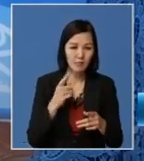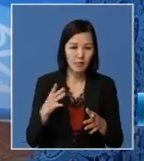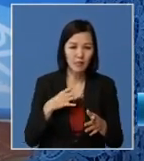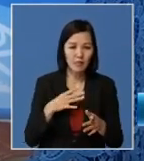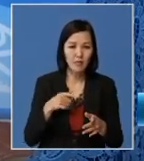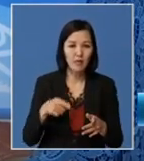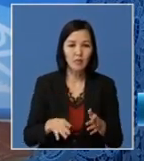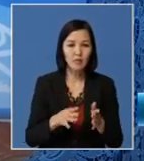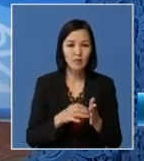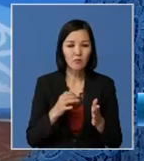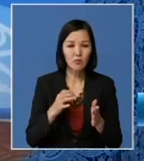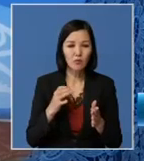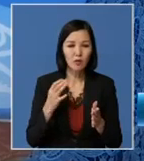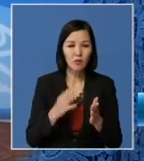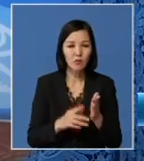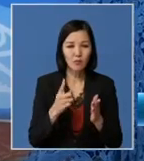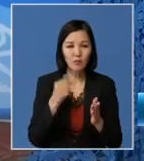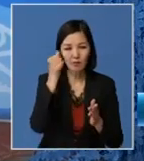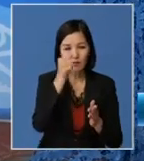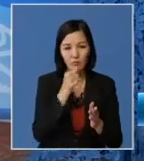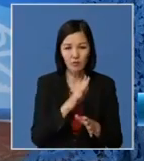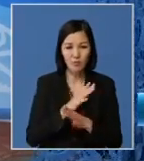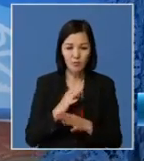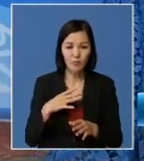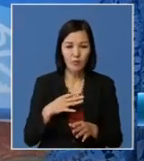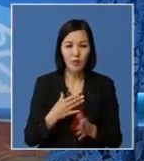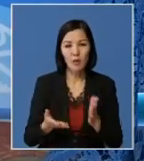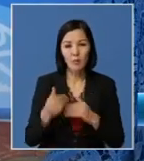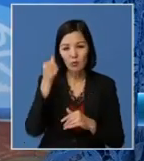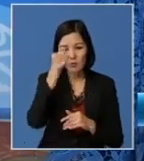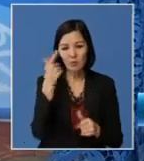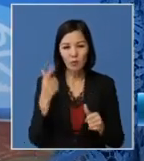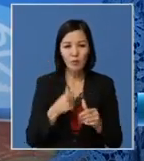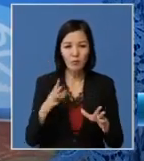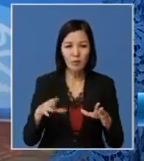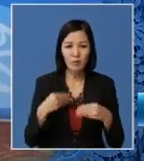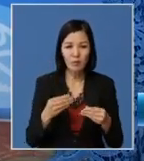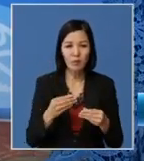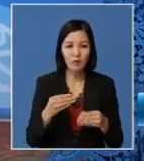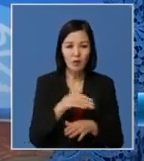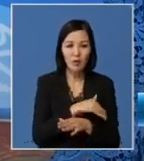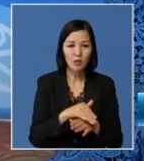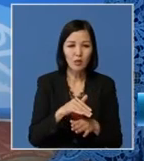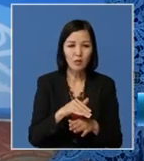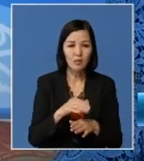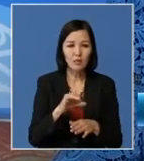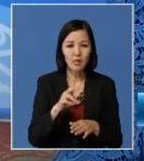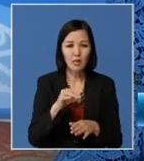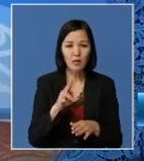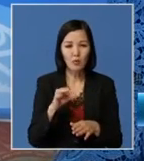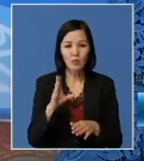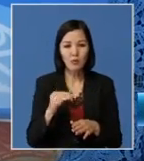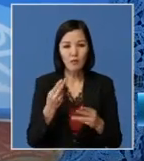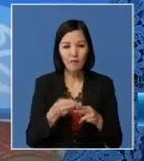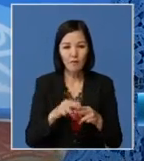А в 1991 году он покинул нас. В прошлом году имя моего отца присвоили одной из улиц села Кукузек. В этом же году